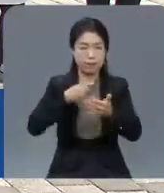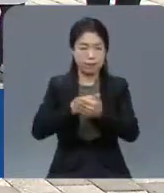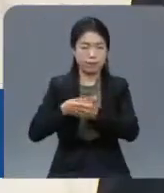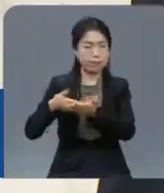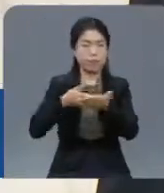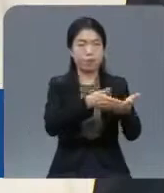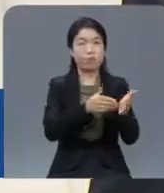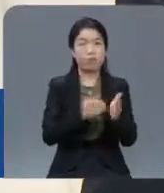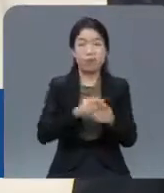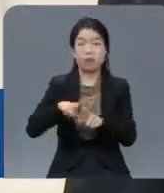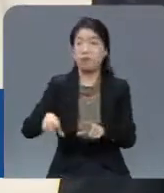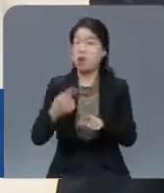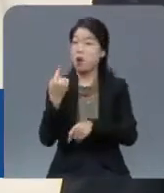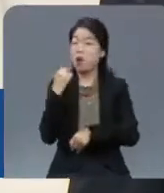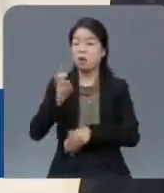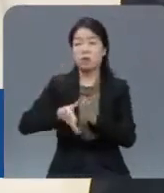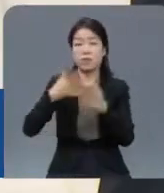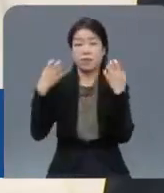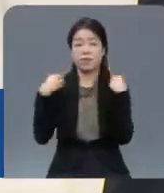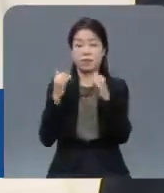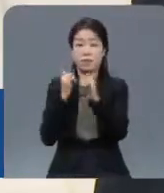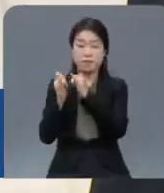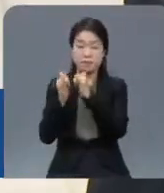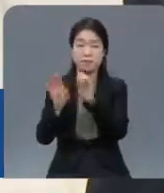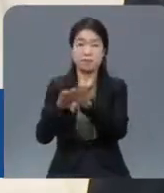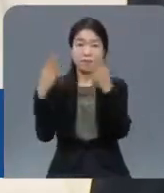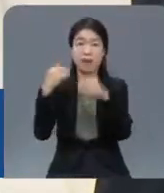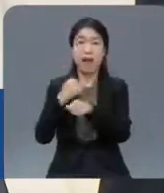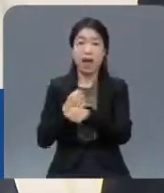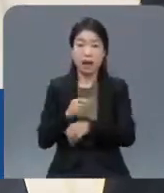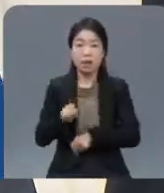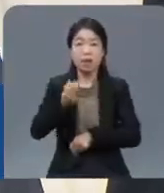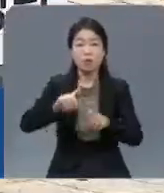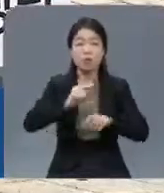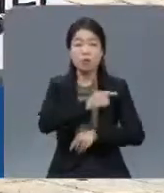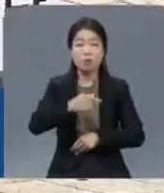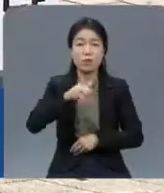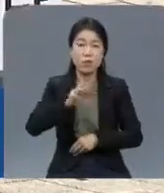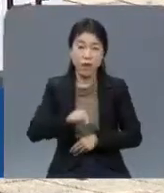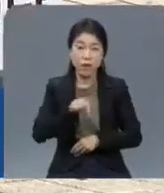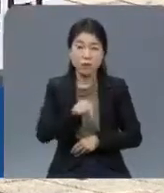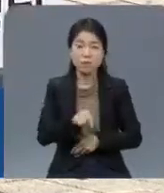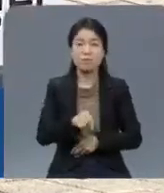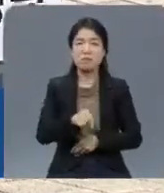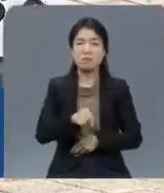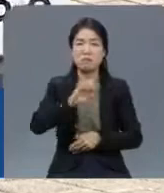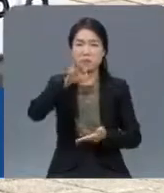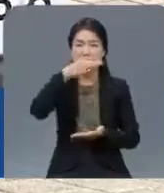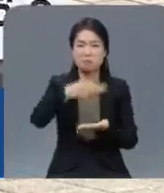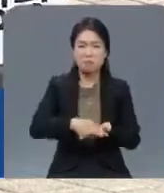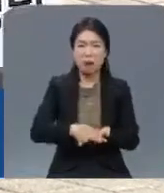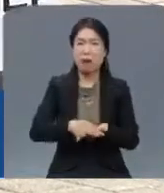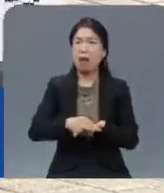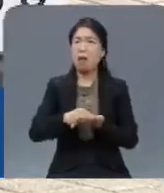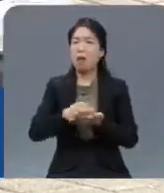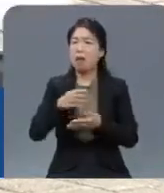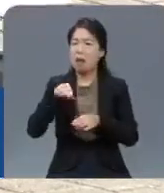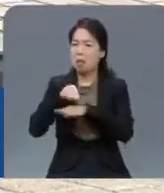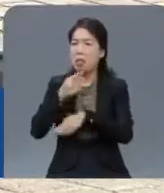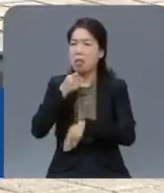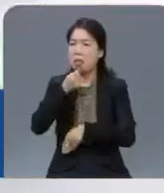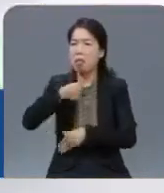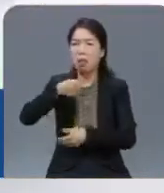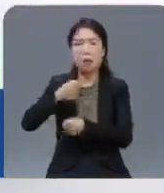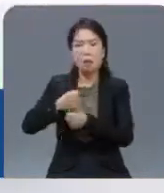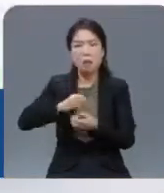촉구했습니다. 민생당은 어제 광주시청 앞에서 회견을 열고 광주 글로벌 모터스는 낮은 임금으로 싼 차를 만드는 하도급